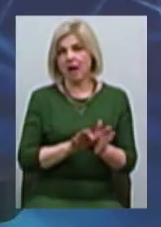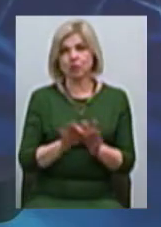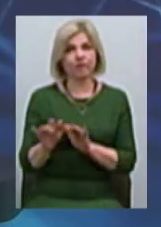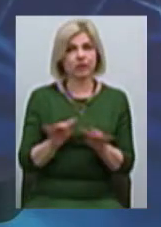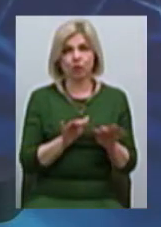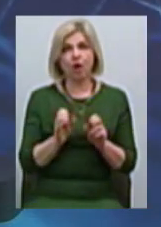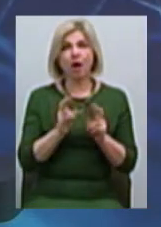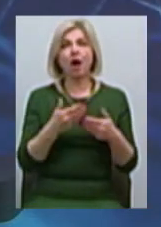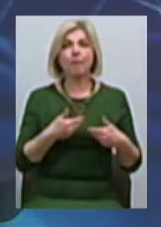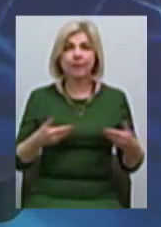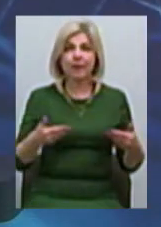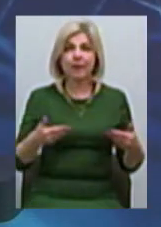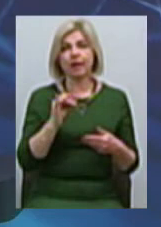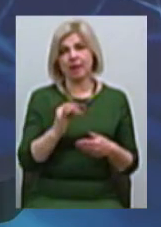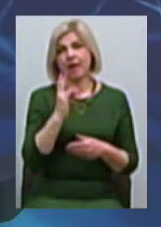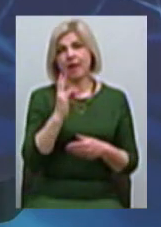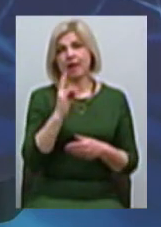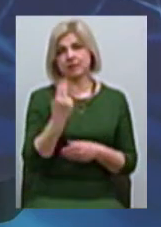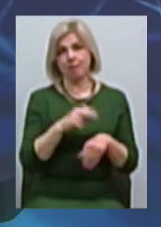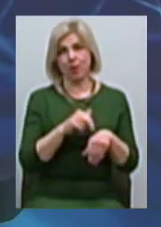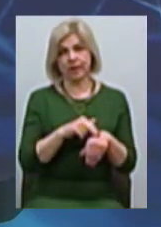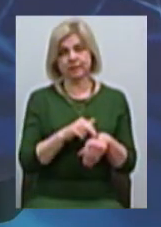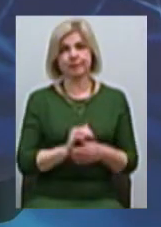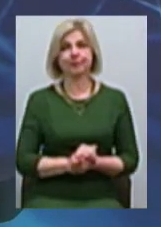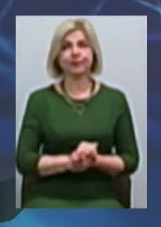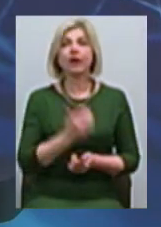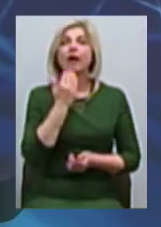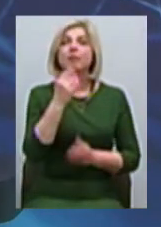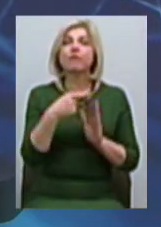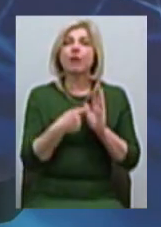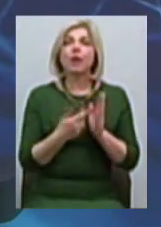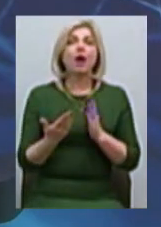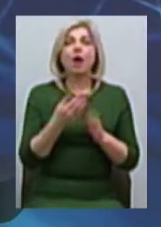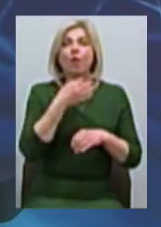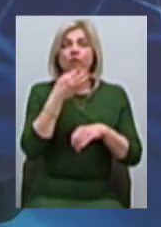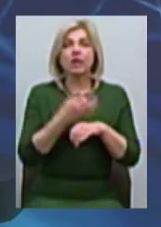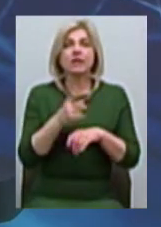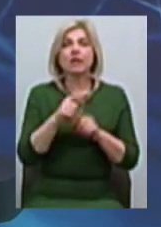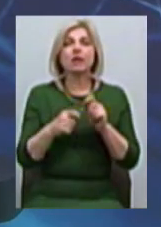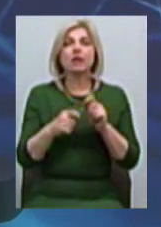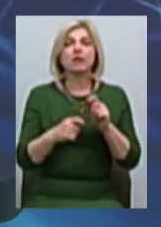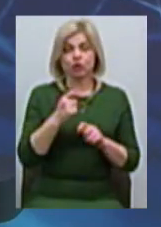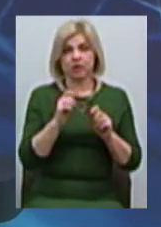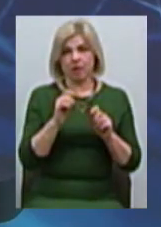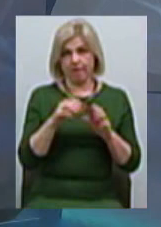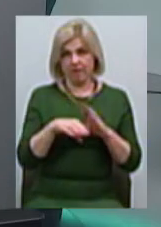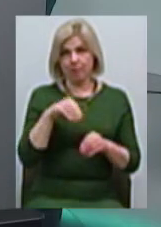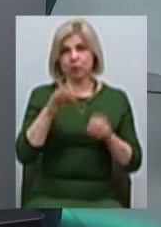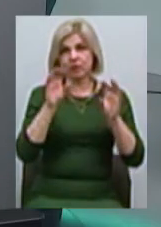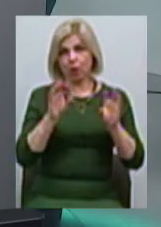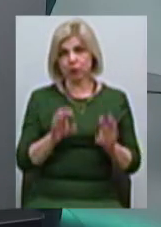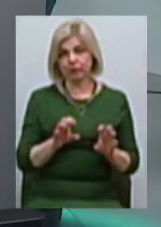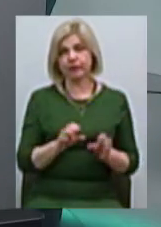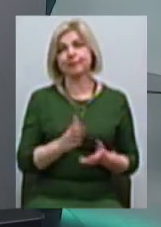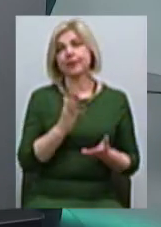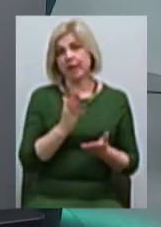як і ми, як і Національна поліція. А яка відповідальність передбачається за порушення виборчого законодавства? Ну, різна